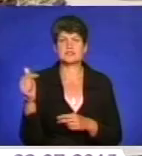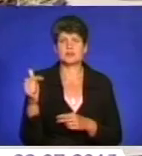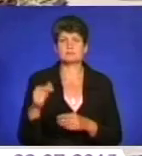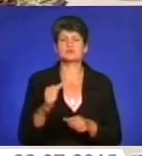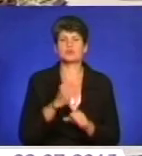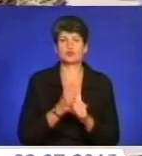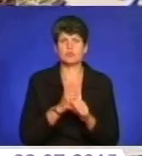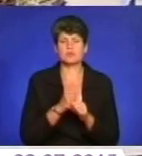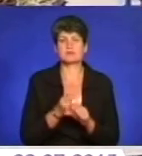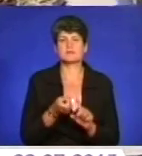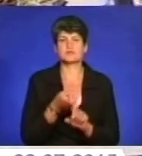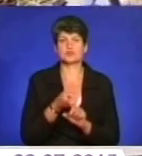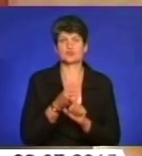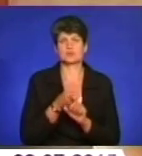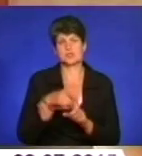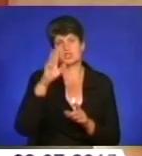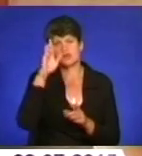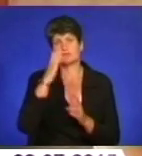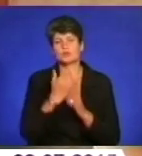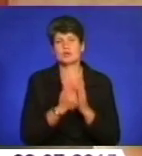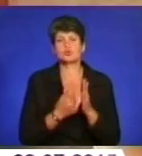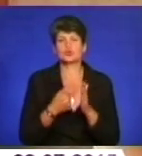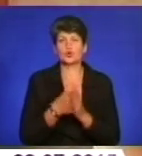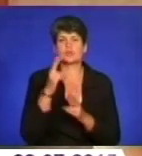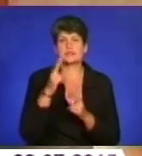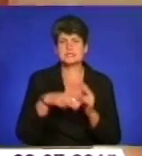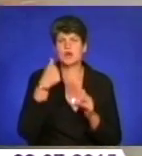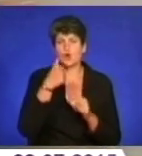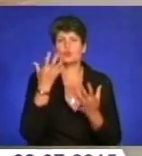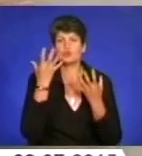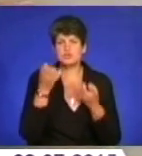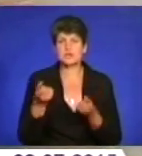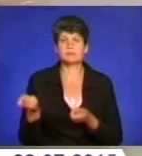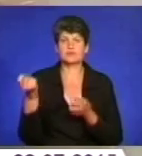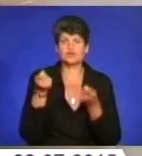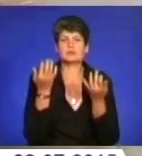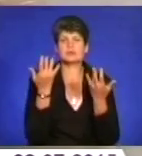здійснять в рамках державної програми. Але якщо до кінця року мобілізують ще кількох